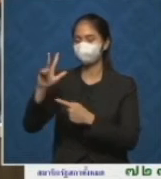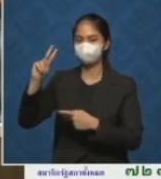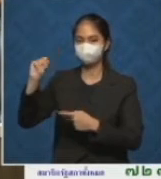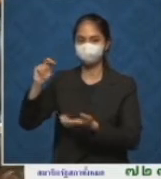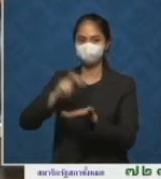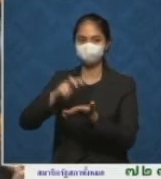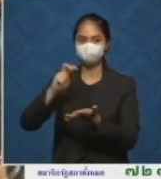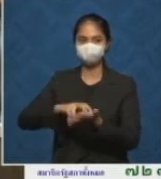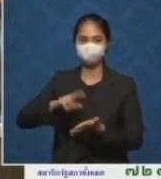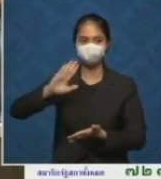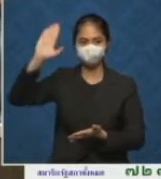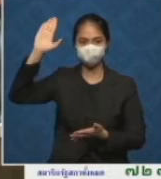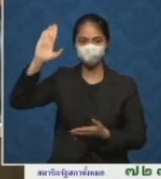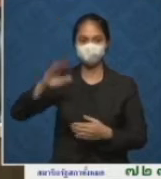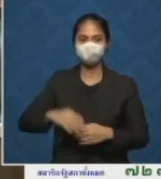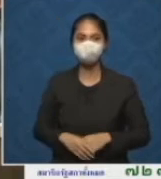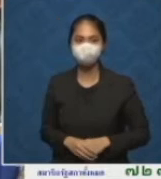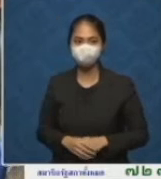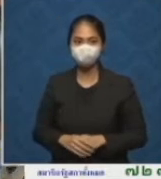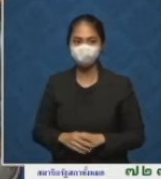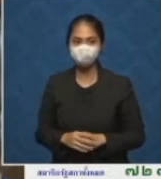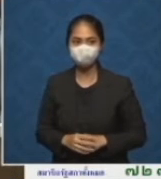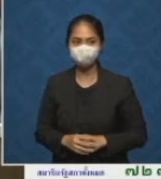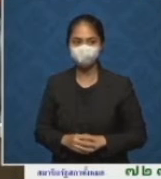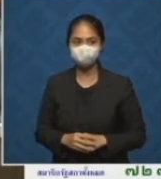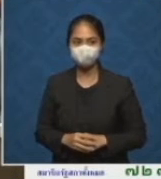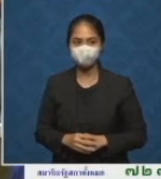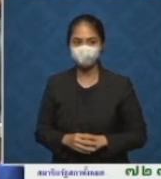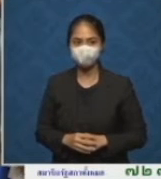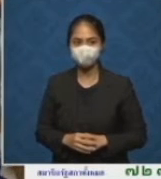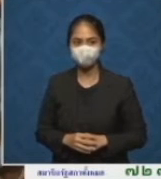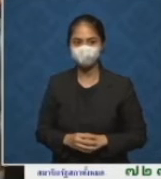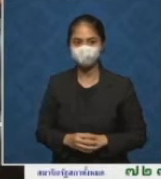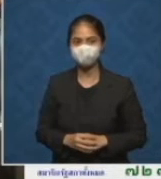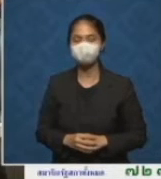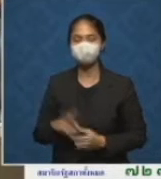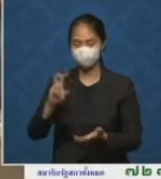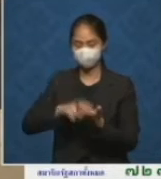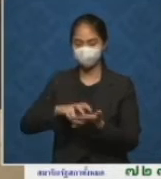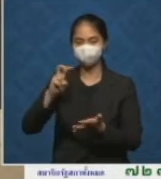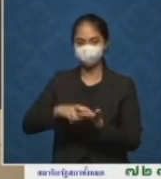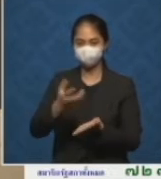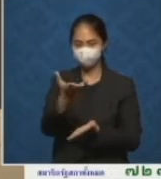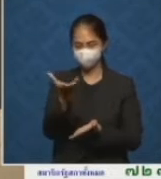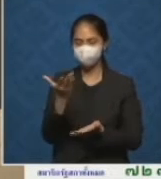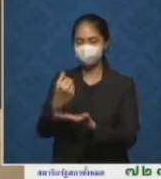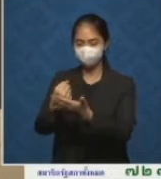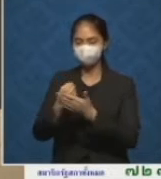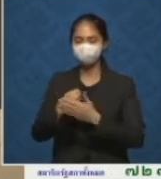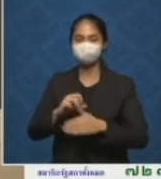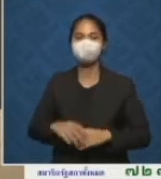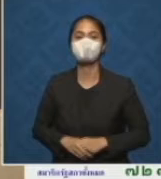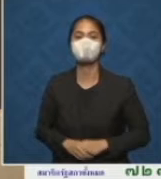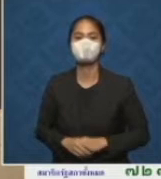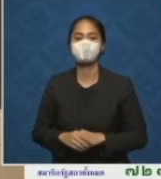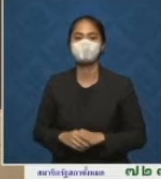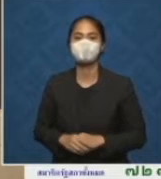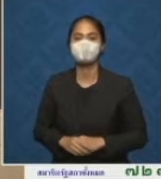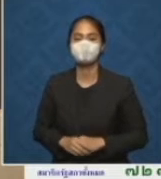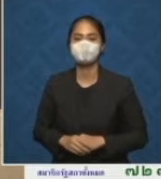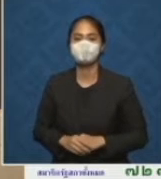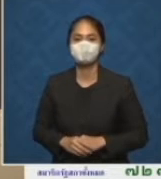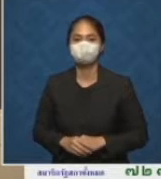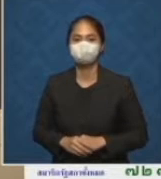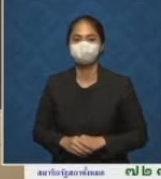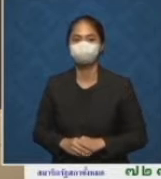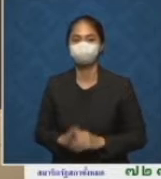ผู้รองนะครับ10ท่านครับช่วยรับรองหน่อยครับครับผมครับถูกต้องนะครับต่อไปพรรคประชาชาติ1ท่านครับ เรียนท่